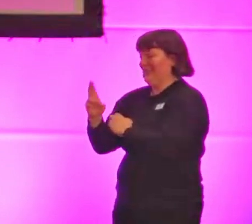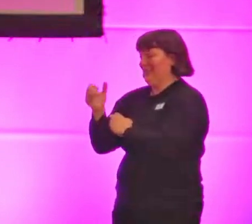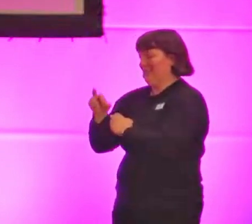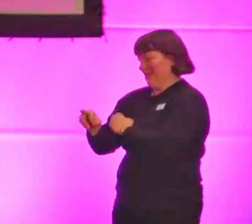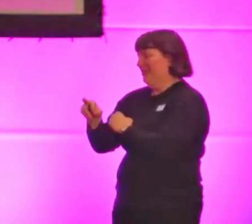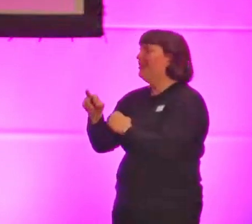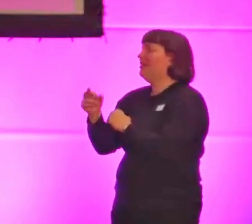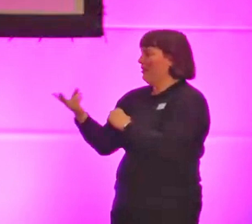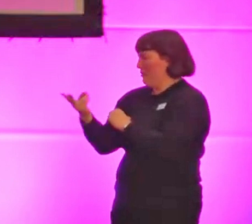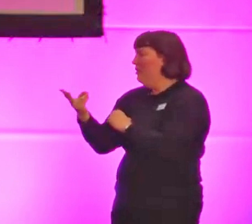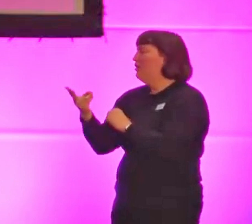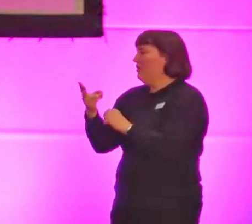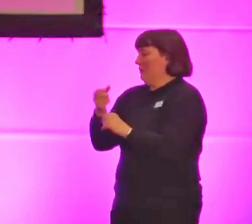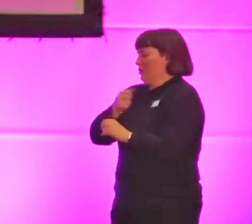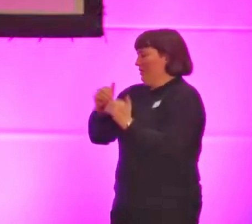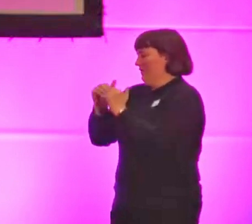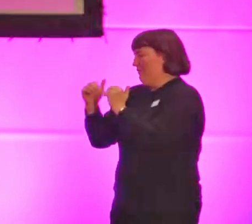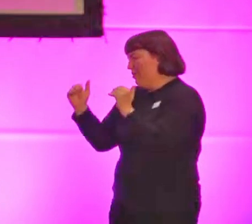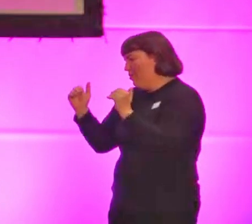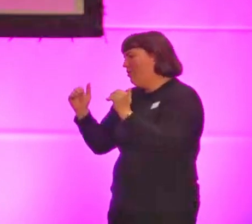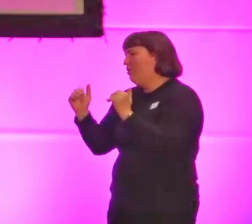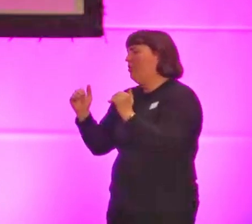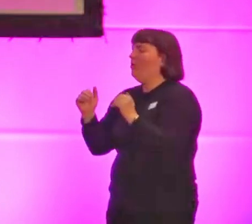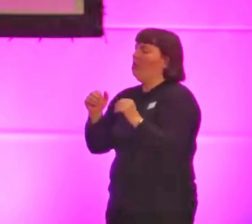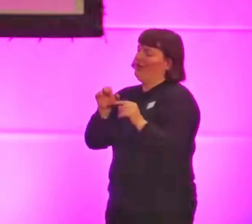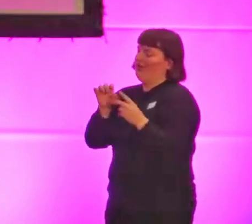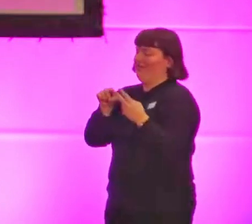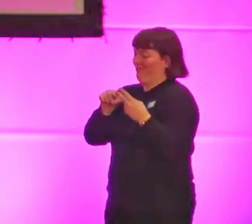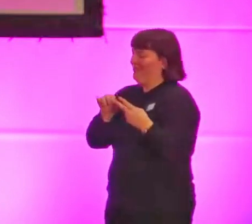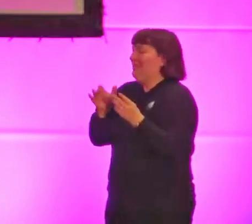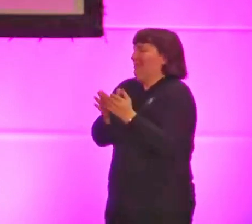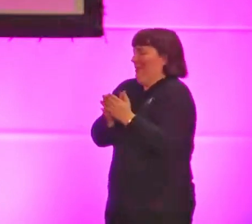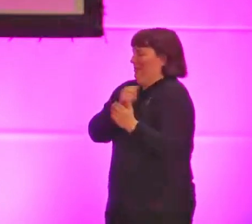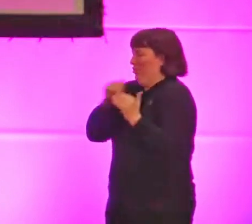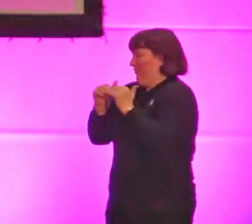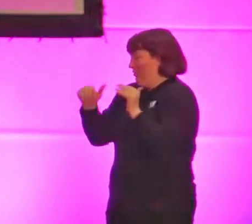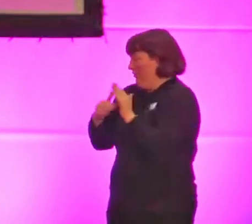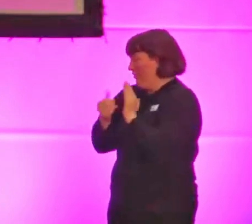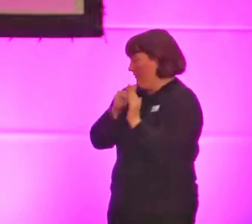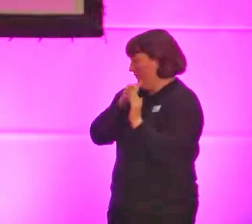på styrelsenivå. Mer än han var ju med på styrelsenivå från våren